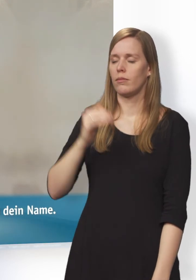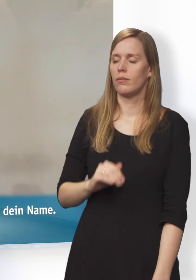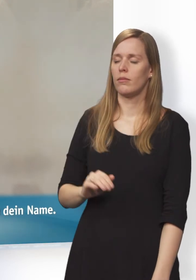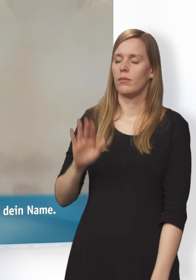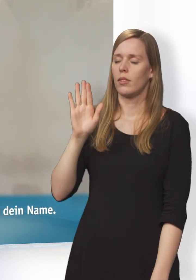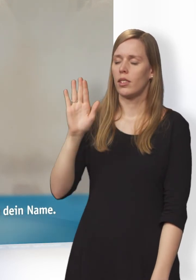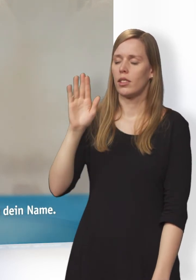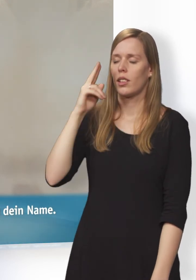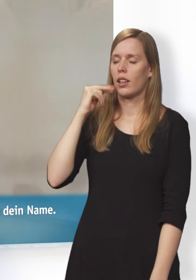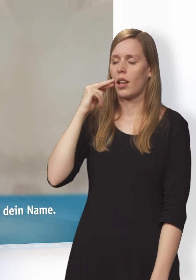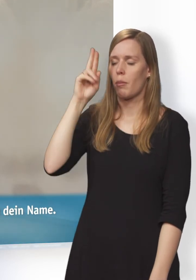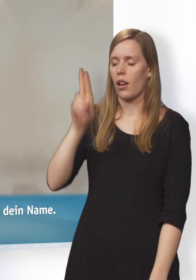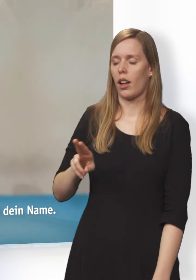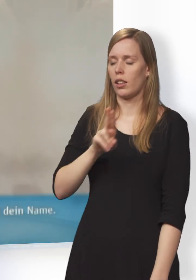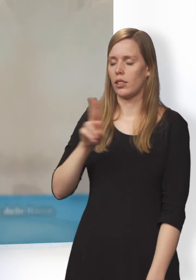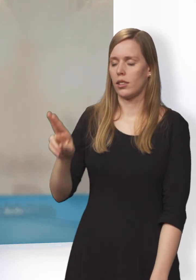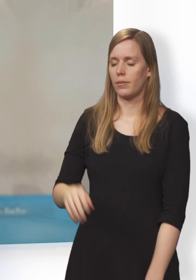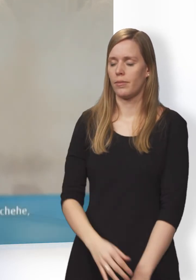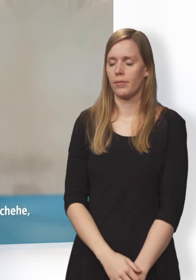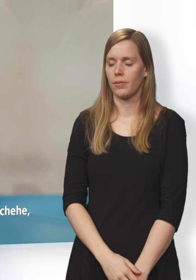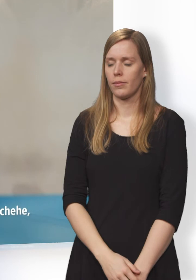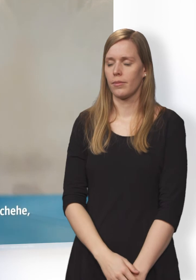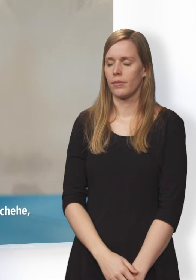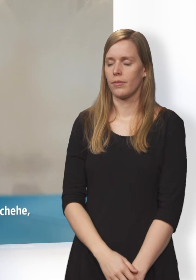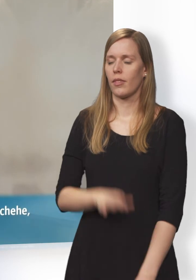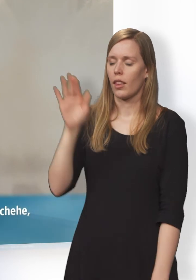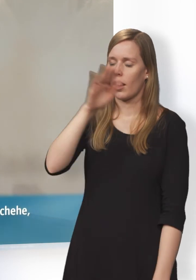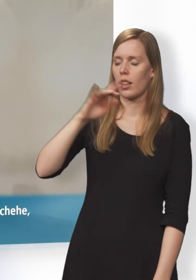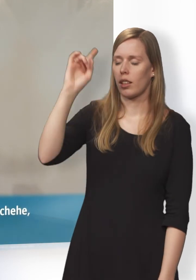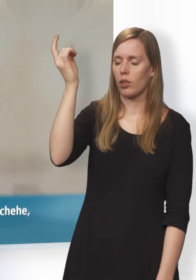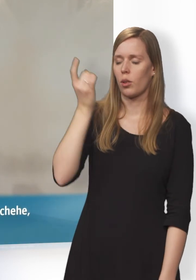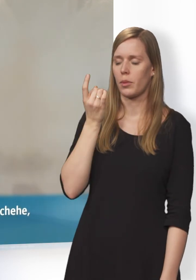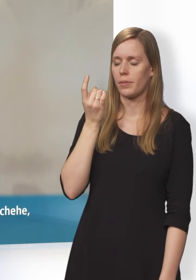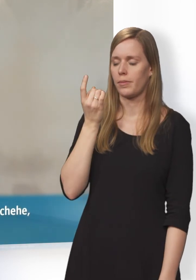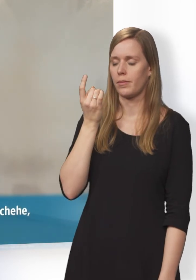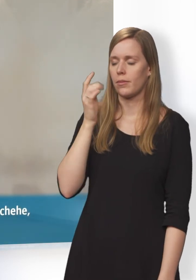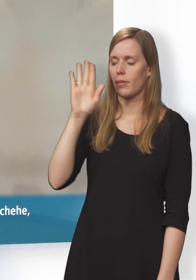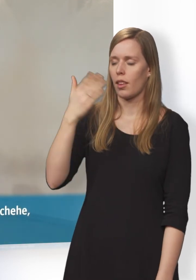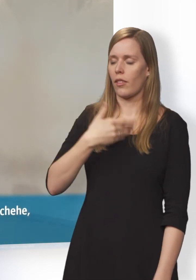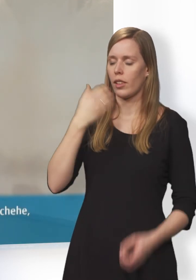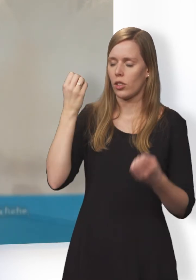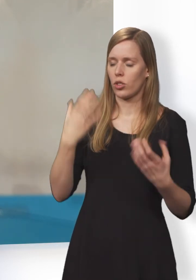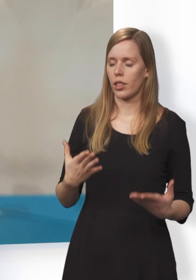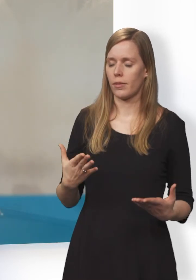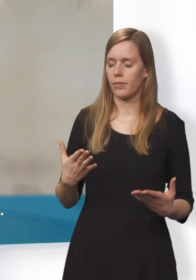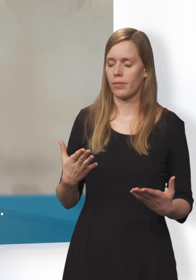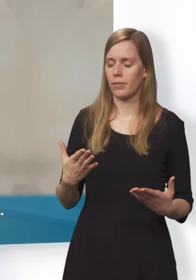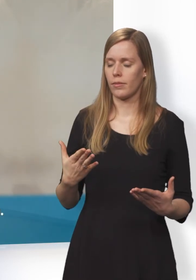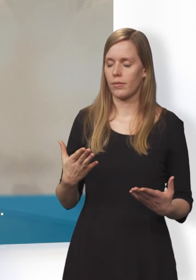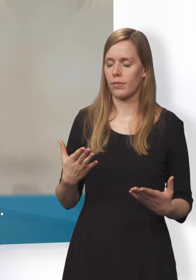geheiligt werde dein name dein reich komme dein wille geschehe